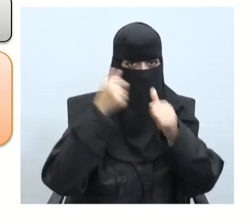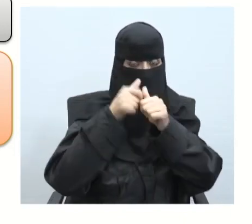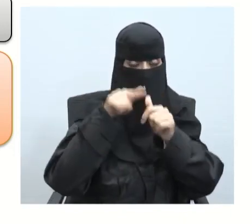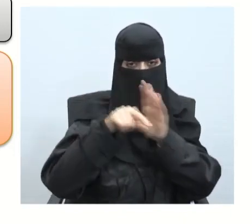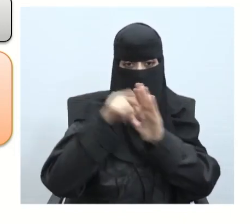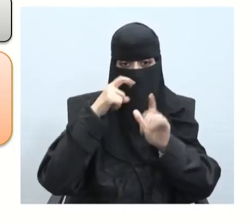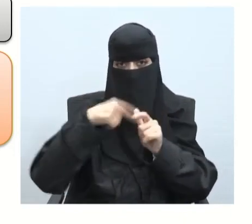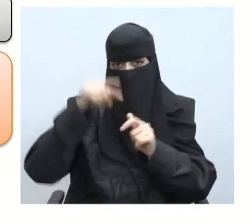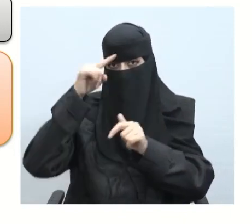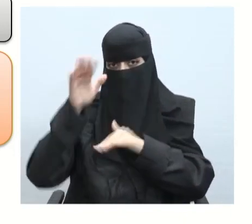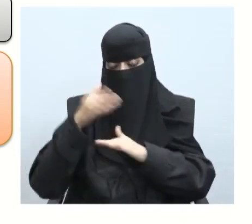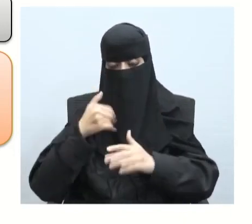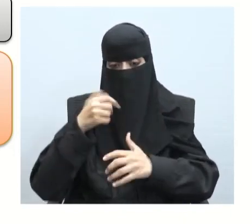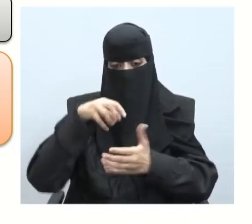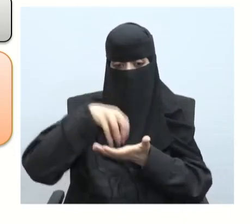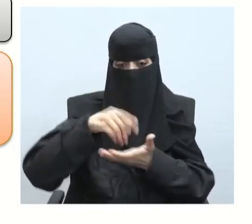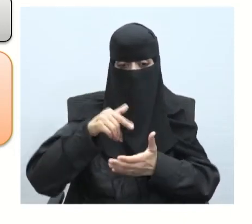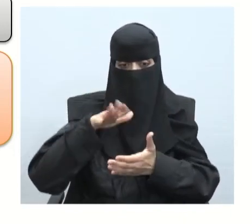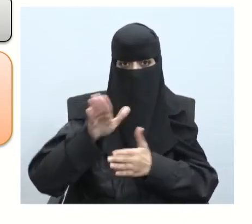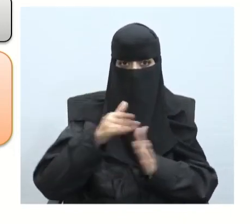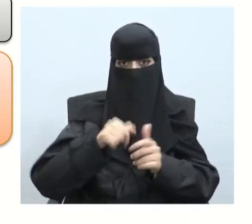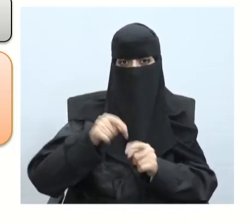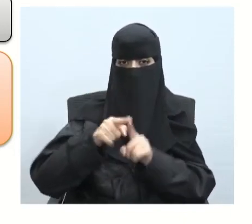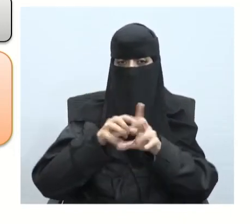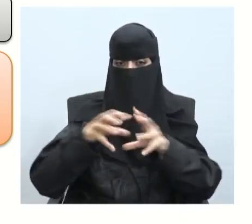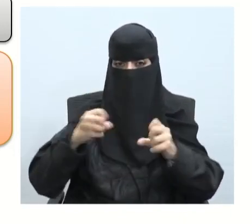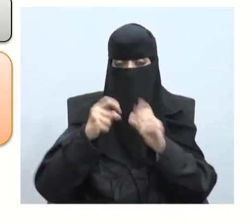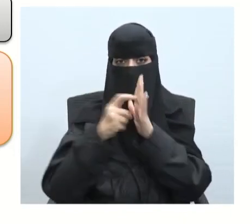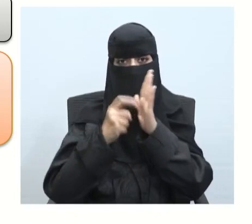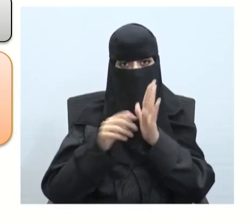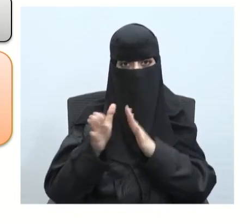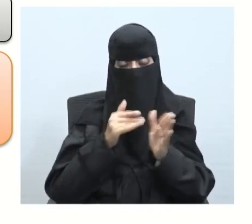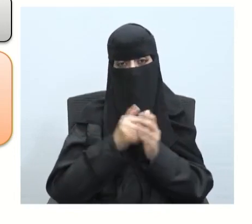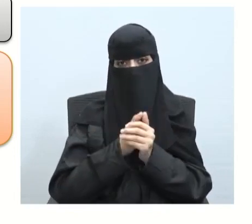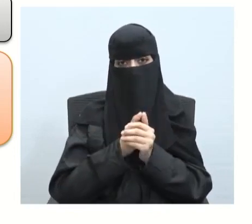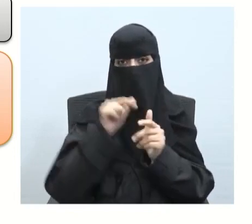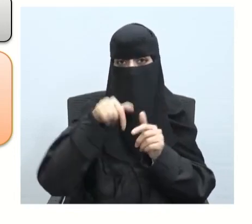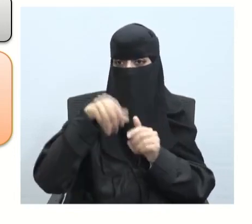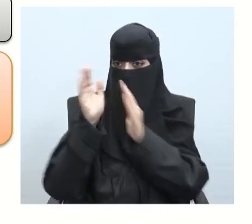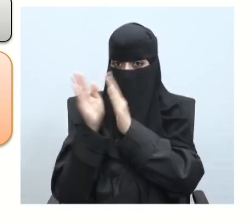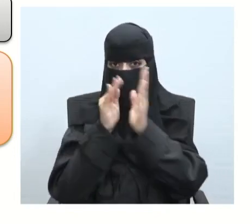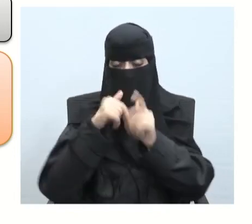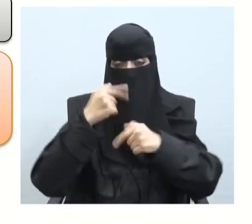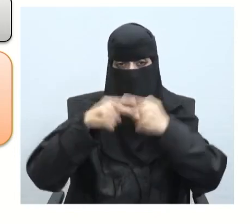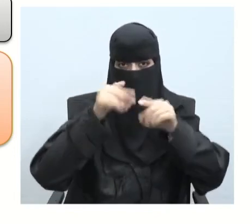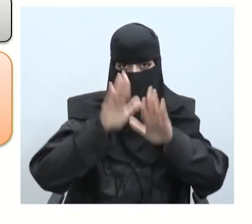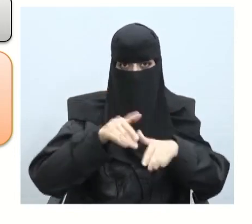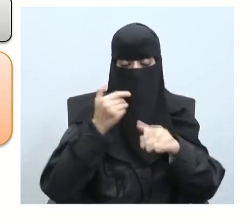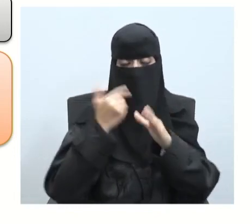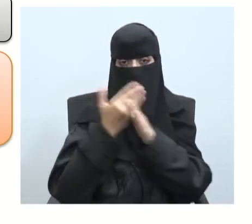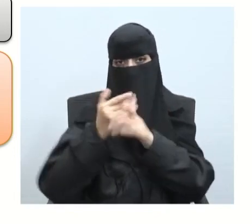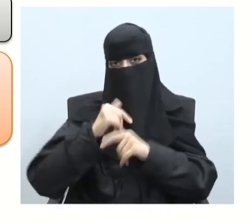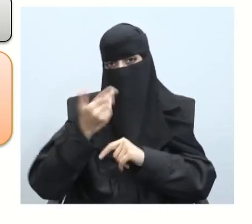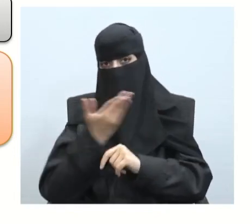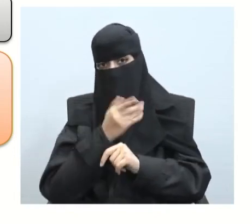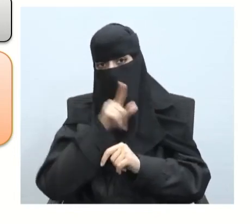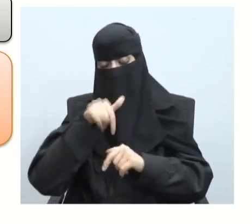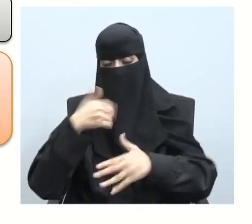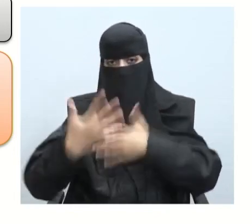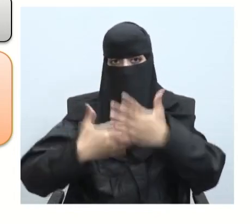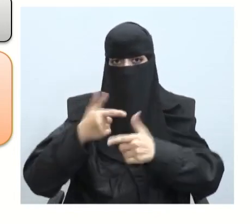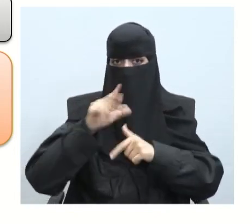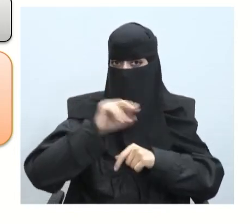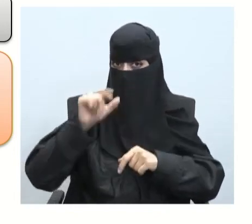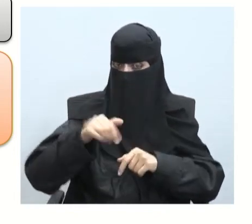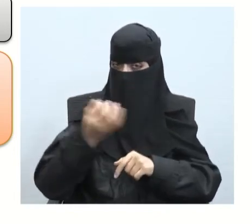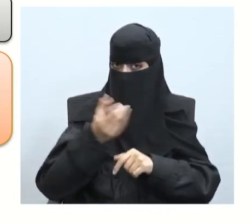درسي مثلا طاقه الوضع اخذناها تعريفها قانونها وحدتها وهكذا والعوامل المؤثره عليها الطاقه الحركيه